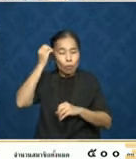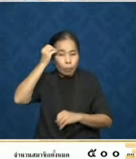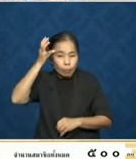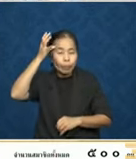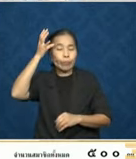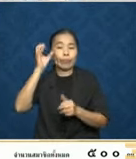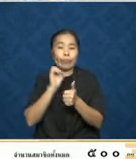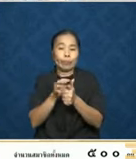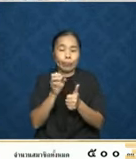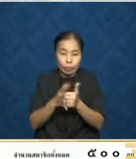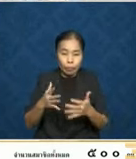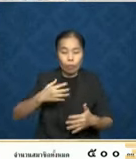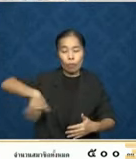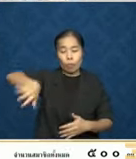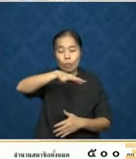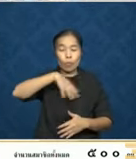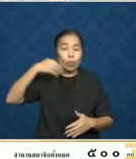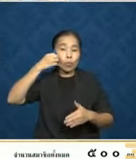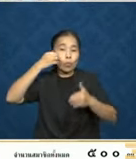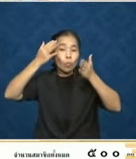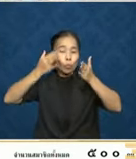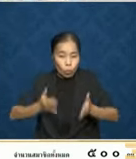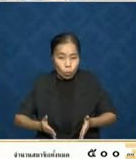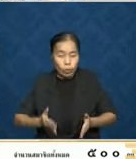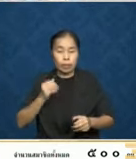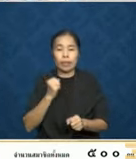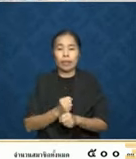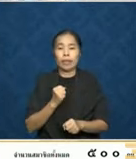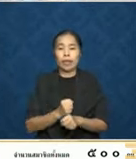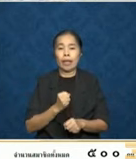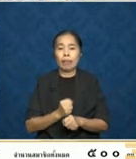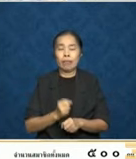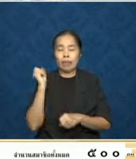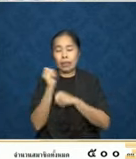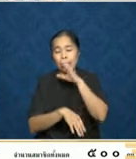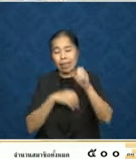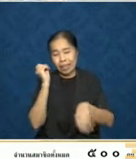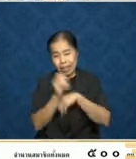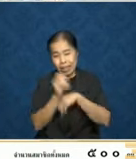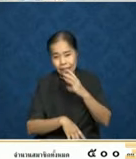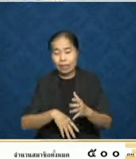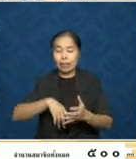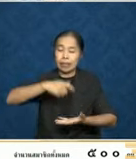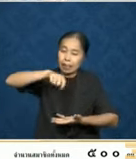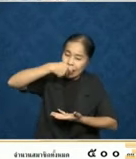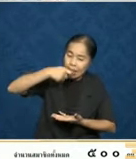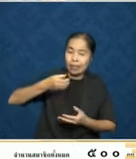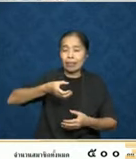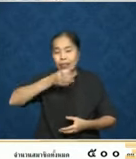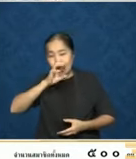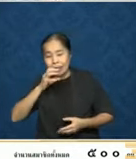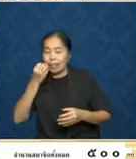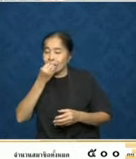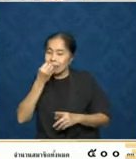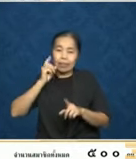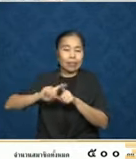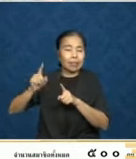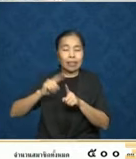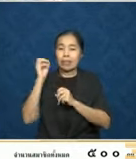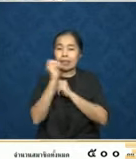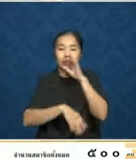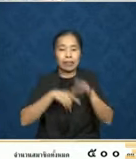ะเป็นพวกเราเองทุกคนเนี่ยแหละค่ะที่เป็นผู้ผลิตขยะในแต่ละวันในการใช้ในการครัวเรือนเราหรือว่าที่ทำงานเลยแล้วก็ตาม